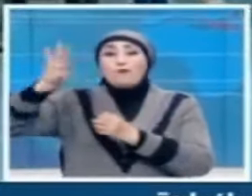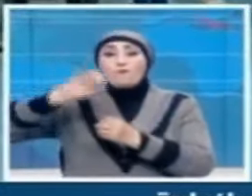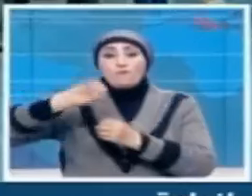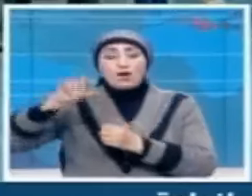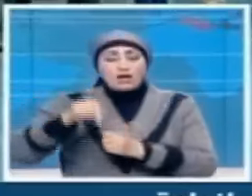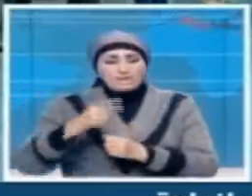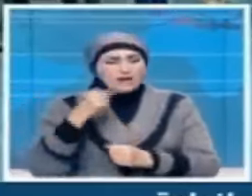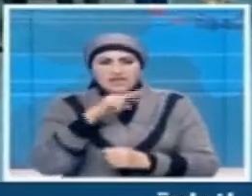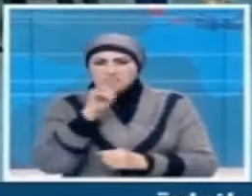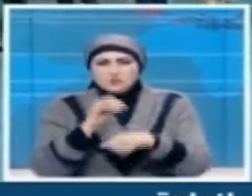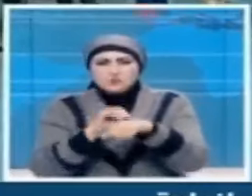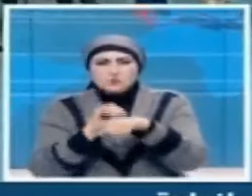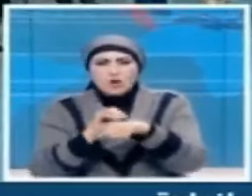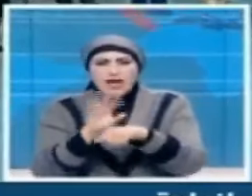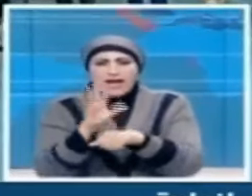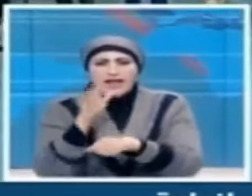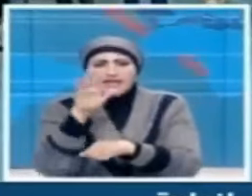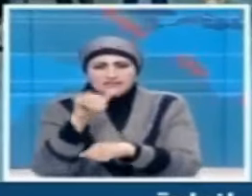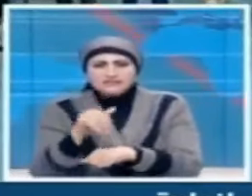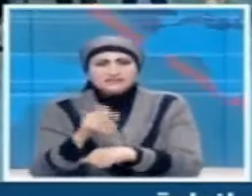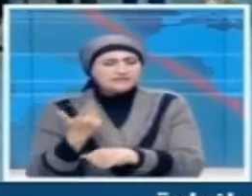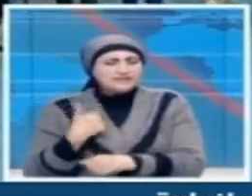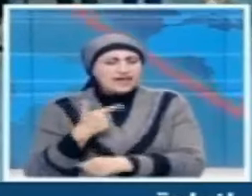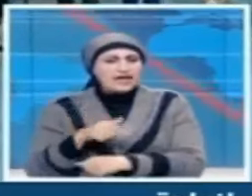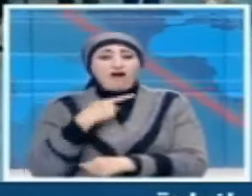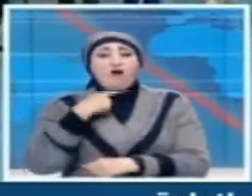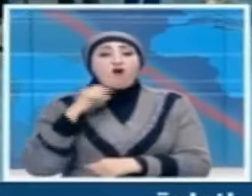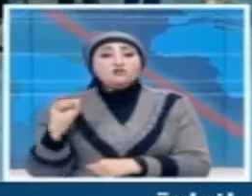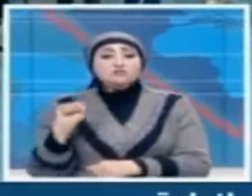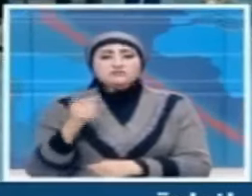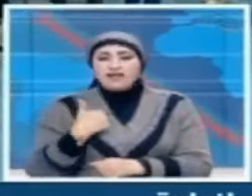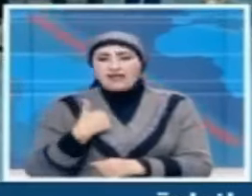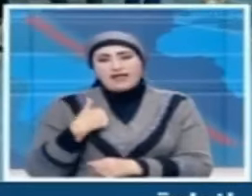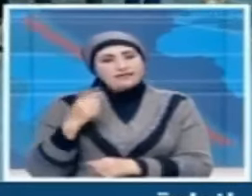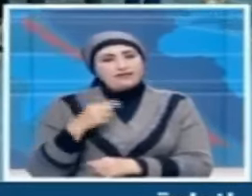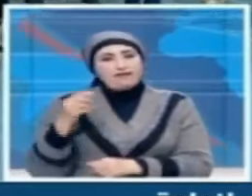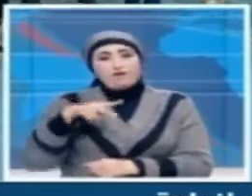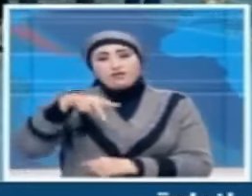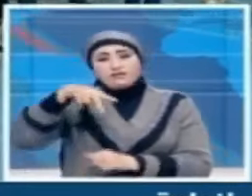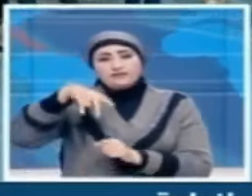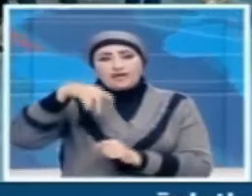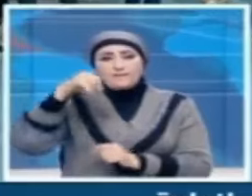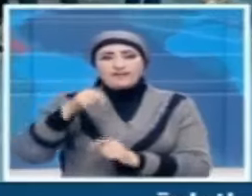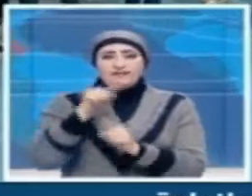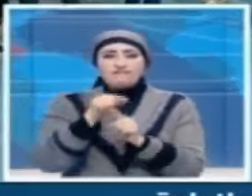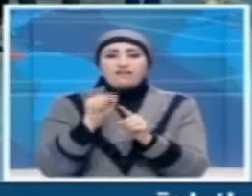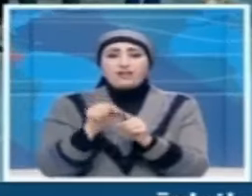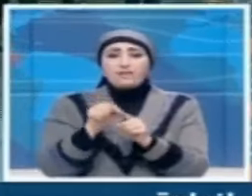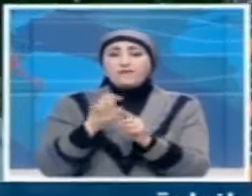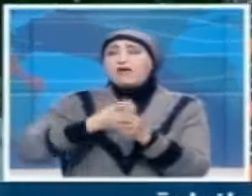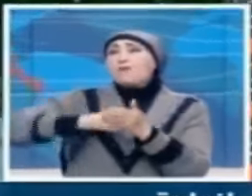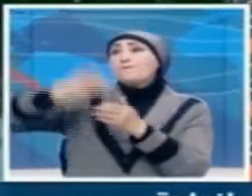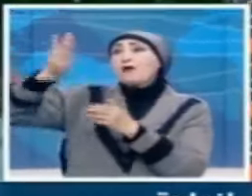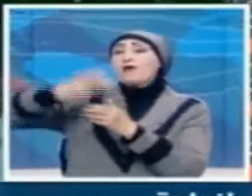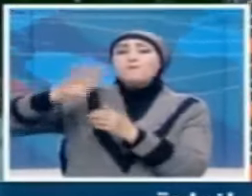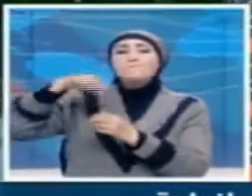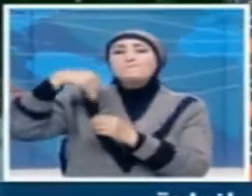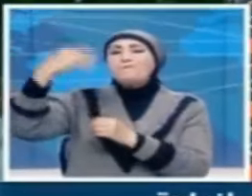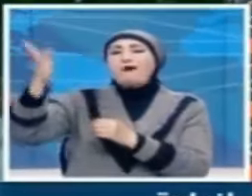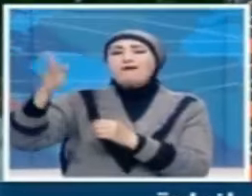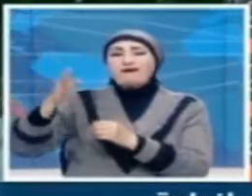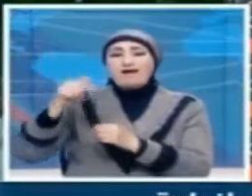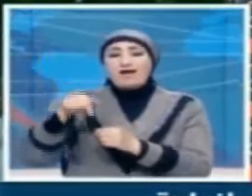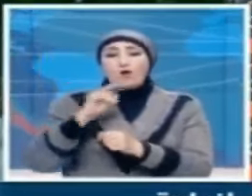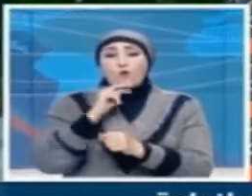حتى صاحب المزرعة وهو قطاع خاص قال لي انا اكتر من 80% من انتاجنا للتصدير. اهم شيء